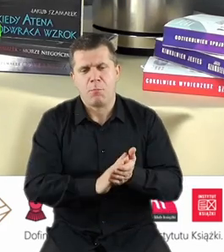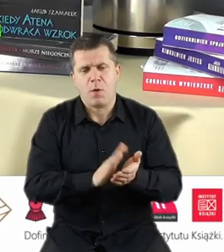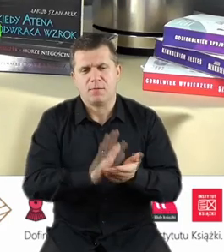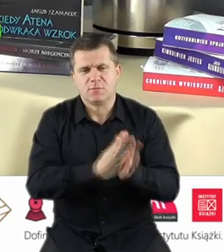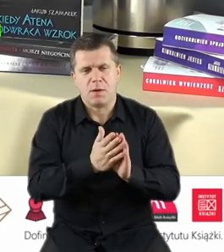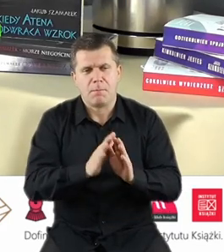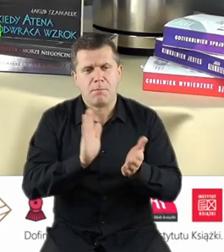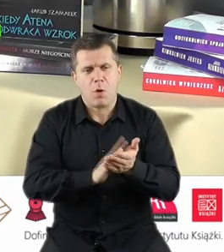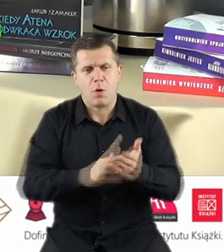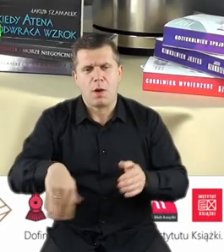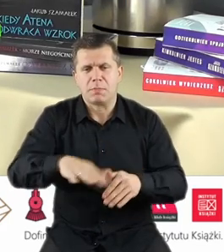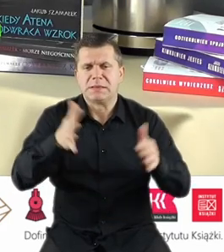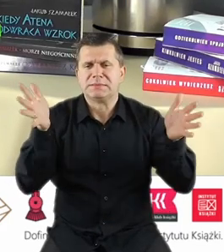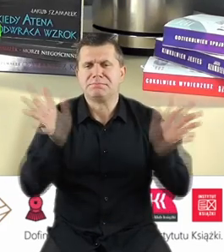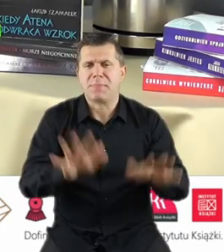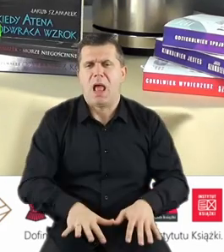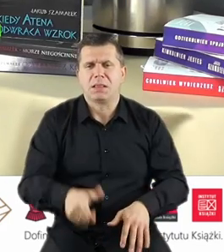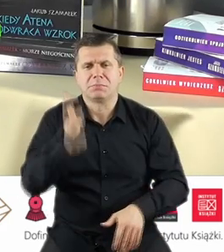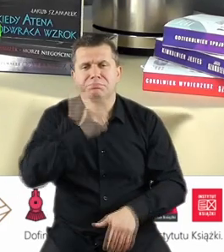spadła przestępczość